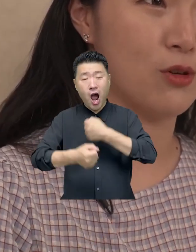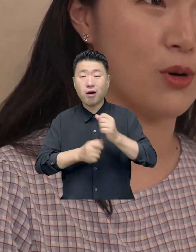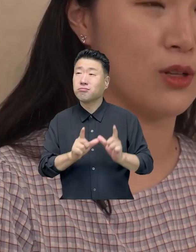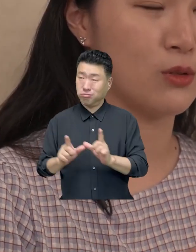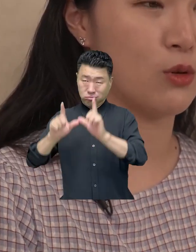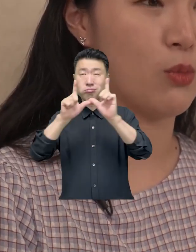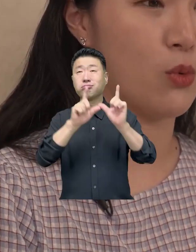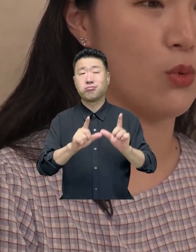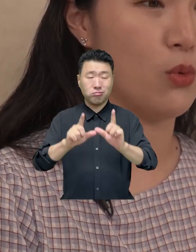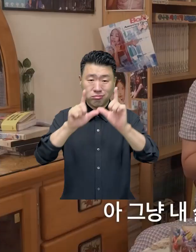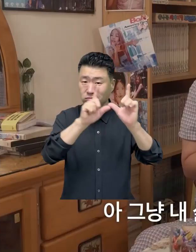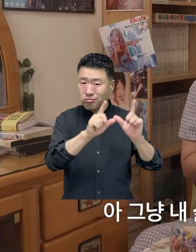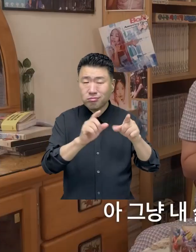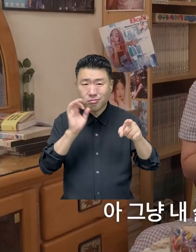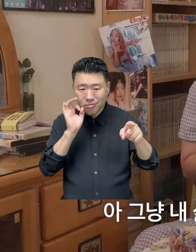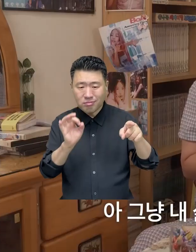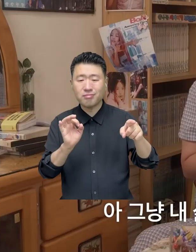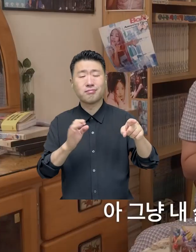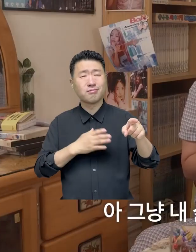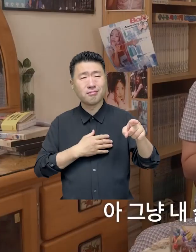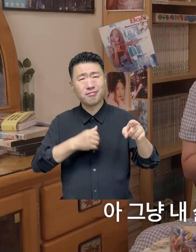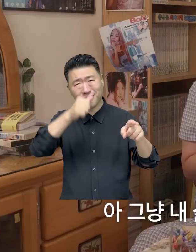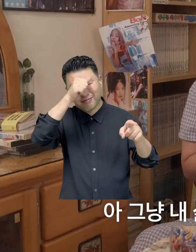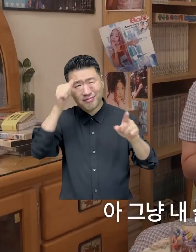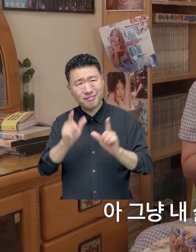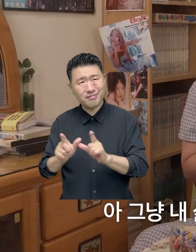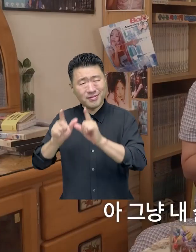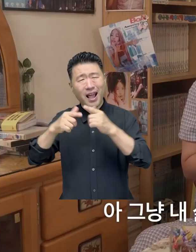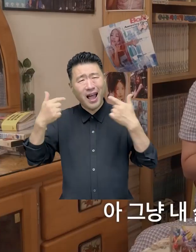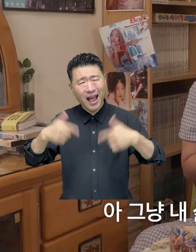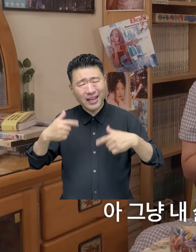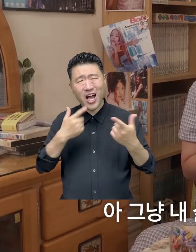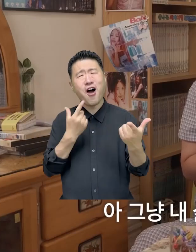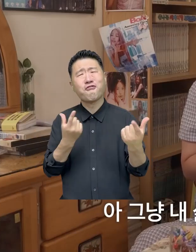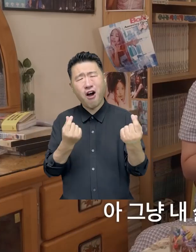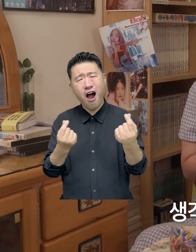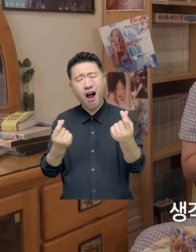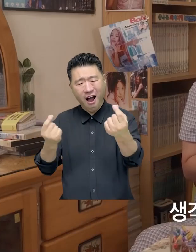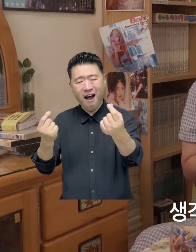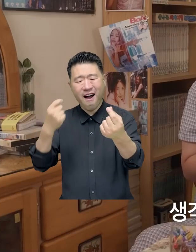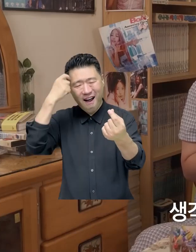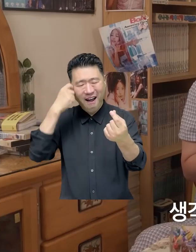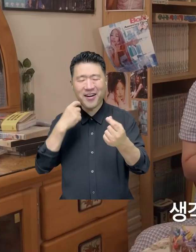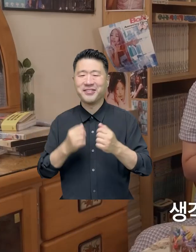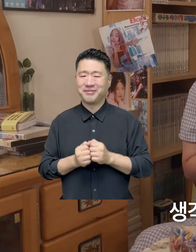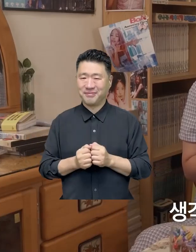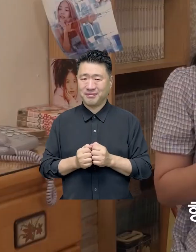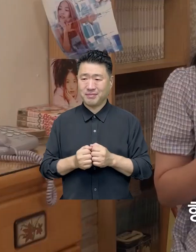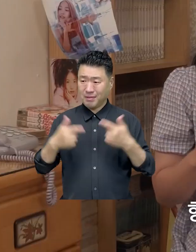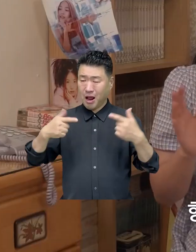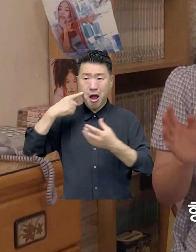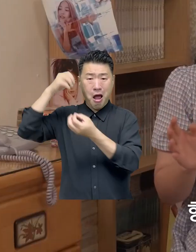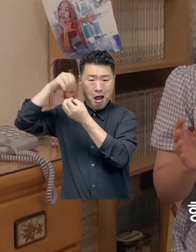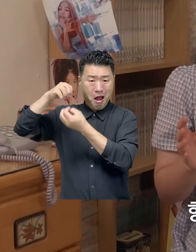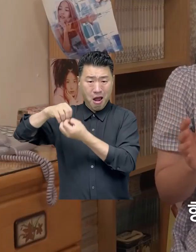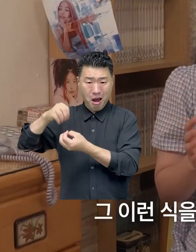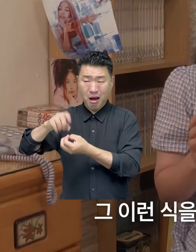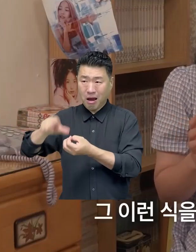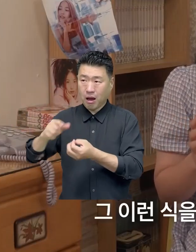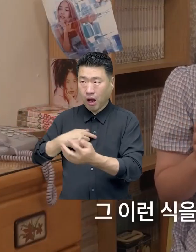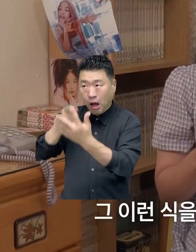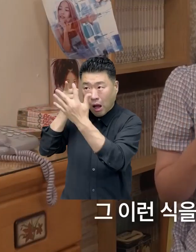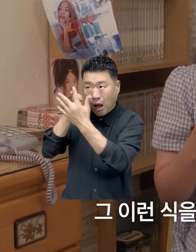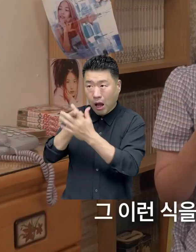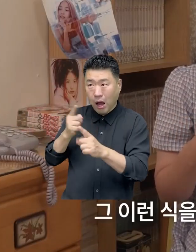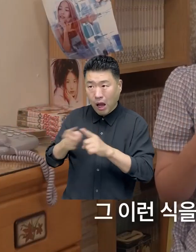어떻게든 굴러가는 걸 보고 아 그냥 내 삶은 항상 이런 식이겠구나 라는 생각이 많이 들었어요. 항상 이런 식인데 그